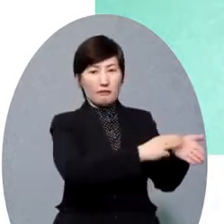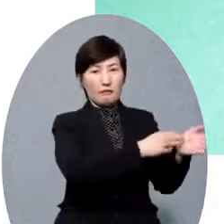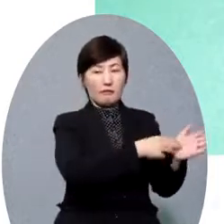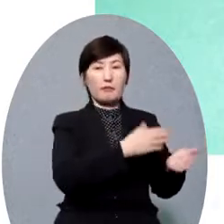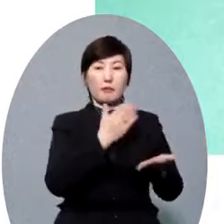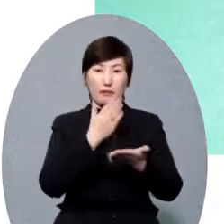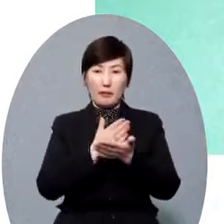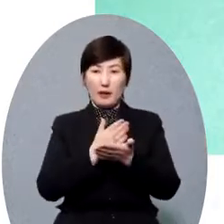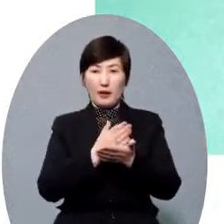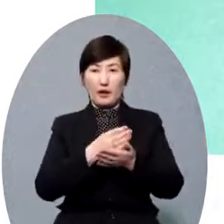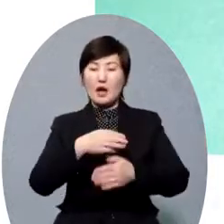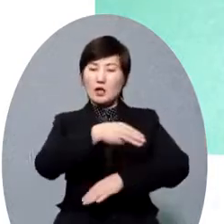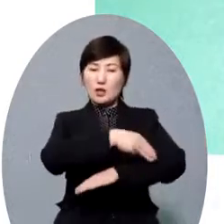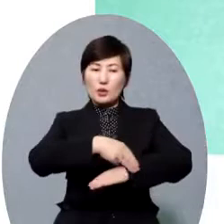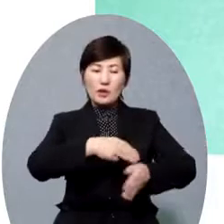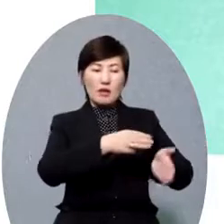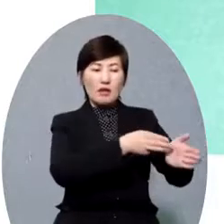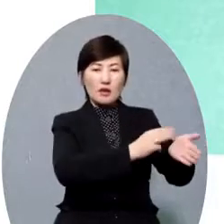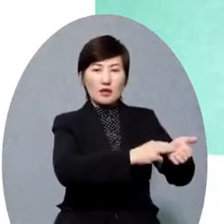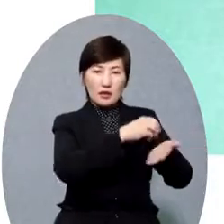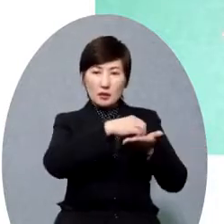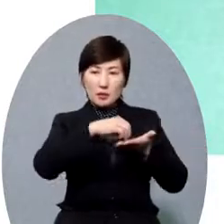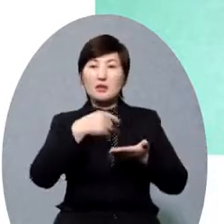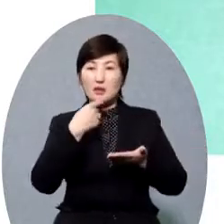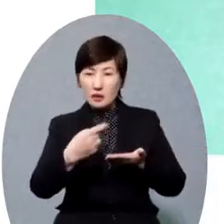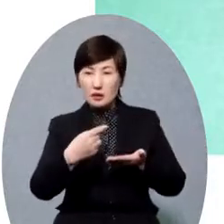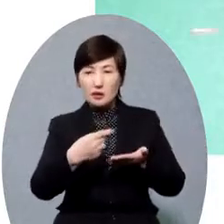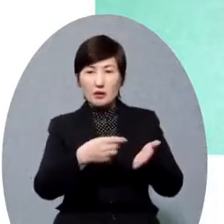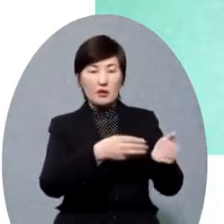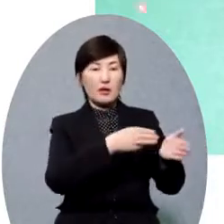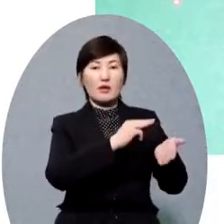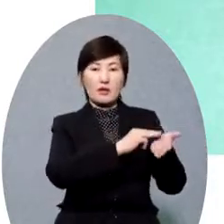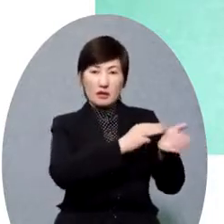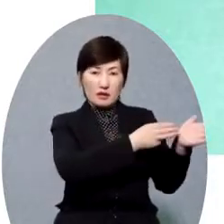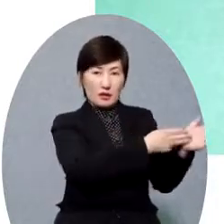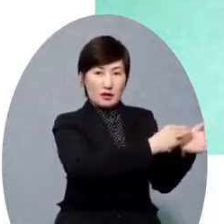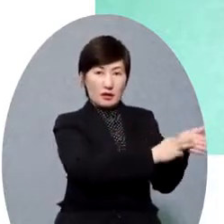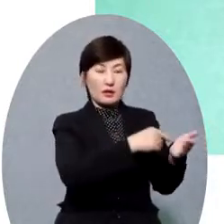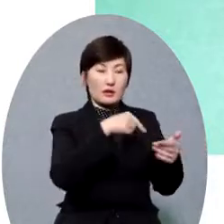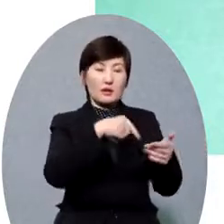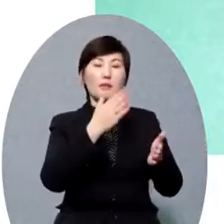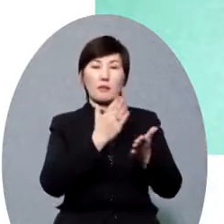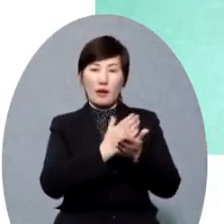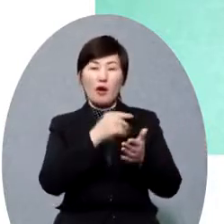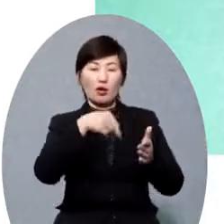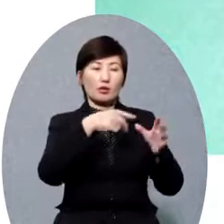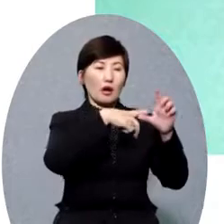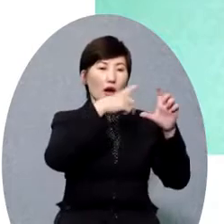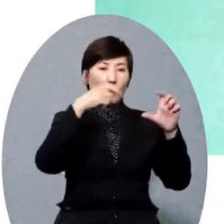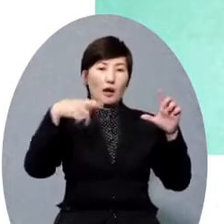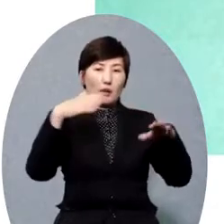байна. За тэгэхээр шулууны тэгштгэл бич гэсэн учраас би шулууныхаа тэгштгэлийг олоод бичлээ. Одоо графика